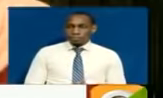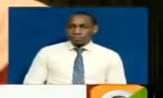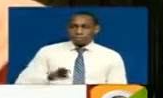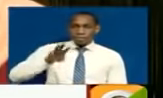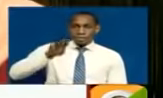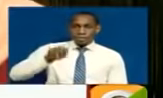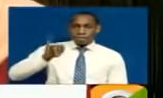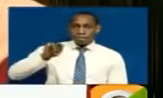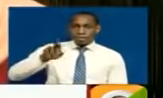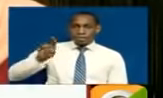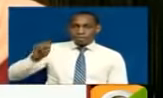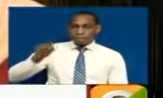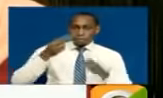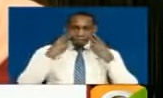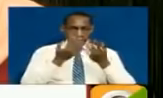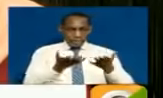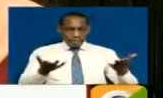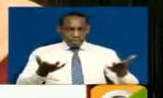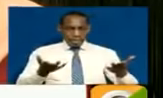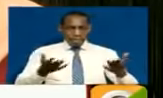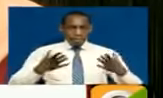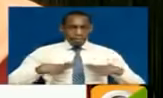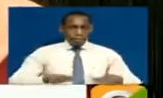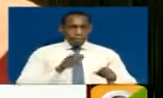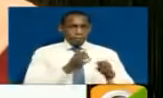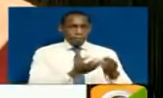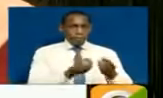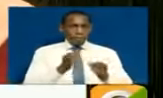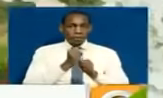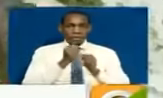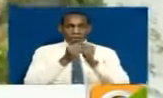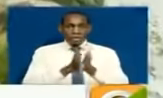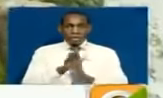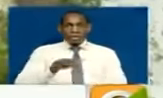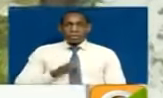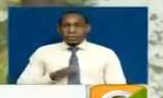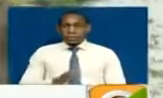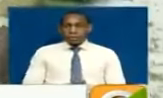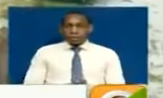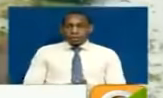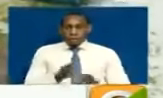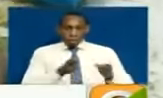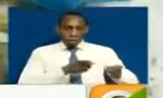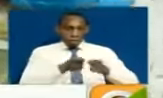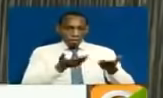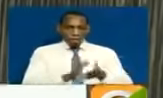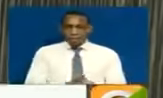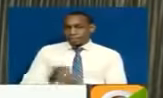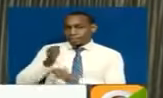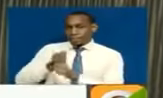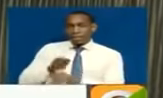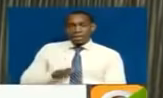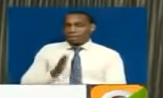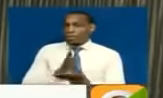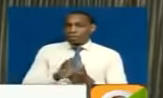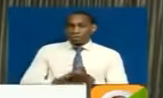Miriam, tukiangalia hapa tunaona idadi kubwa ya wanaofanya kazi na wewe ni wanawake. Unamudu vipi? Ni kazi ya wamama